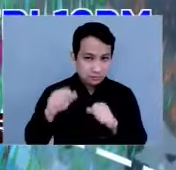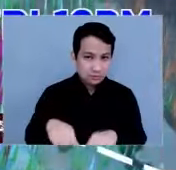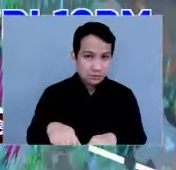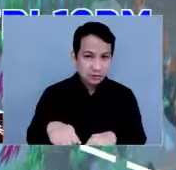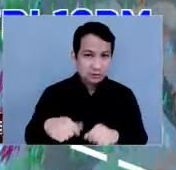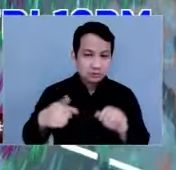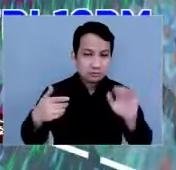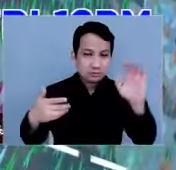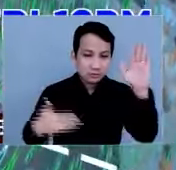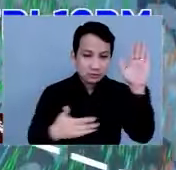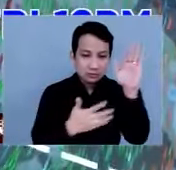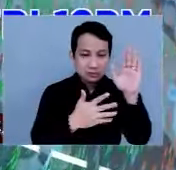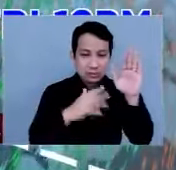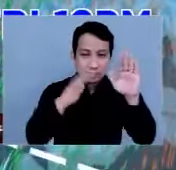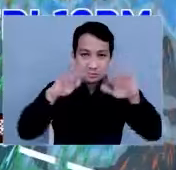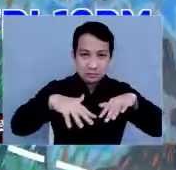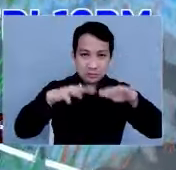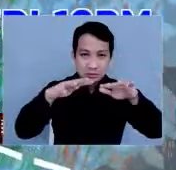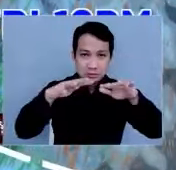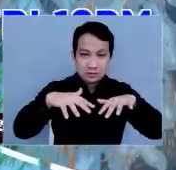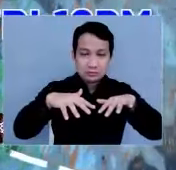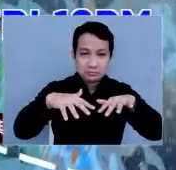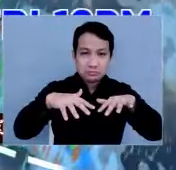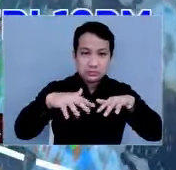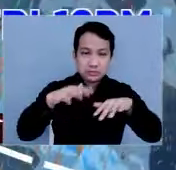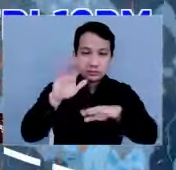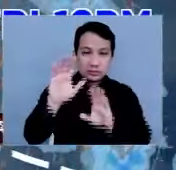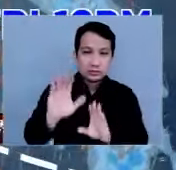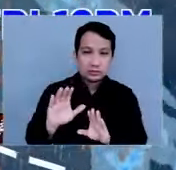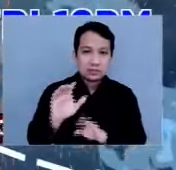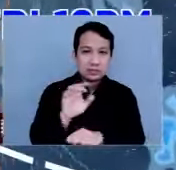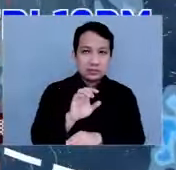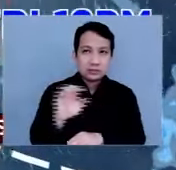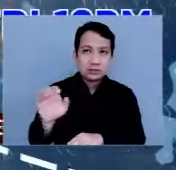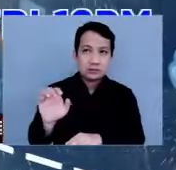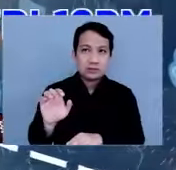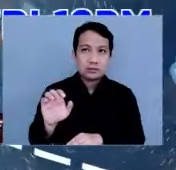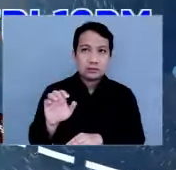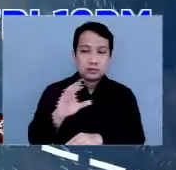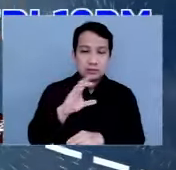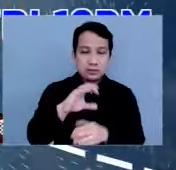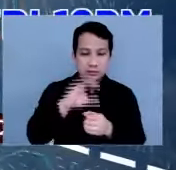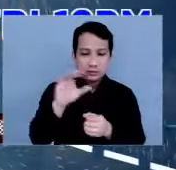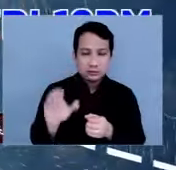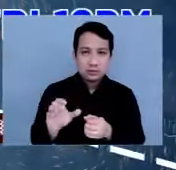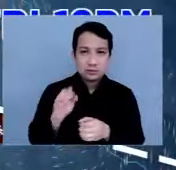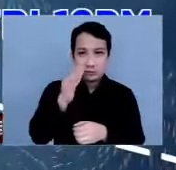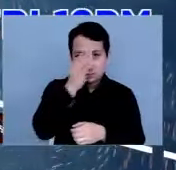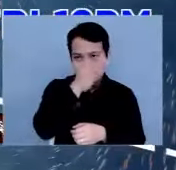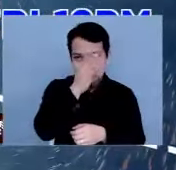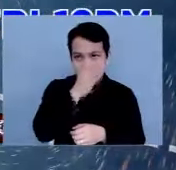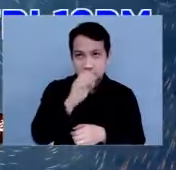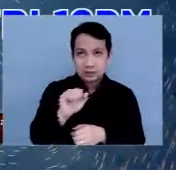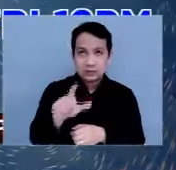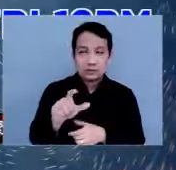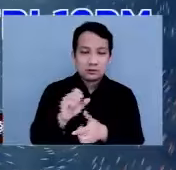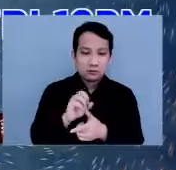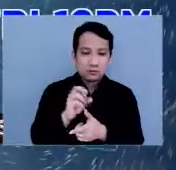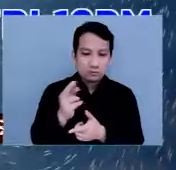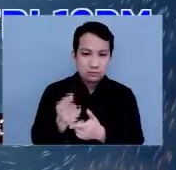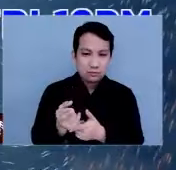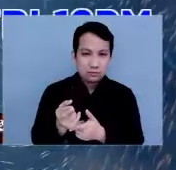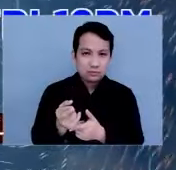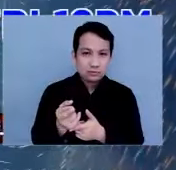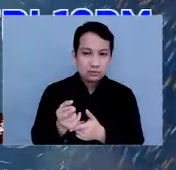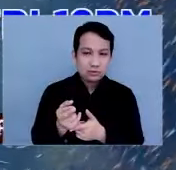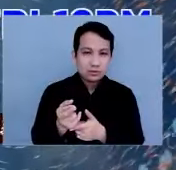linggo ang extension ng LPA sa Eastern Visayas, Caraga at Bicol Region. O kaya naman ay mahatak